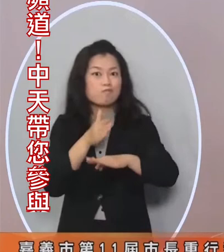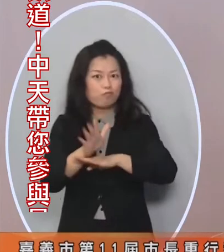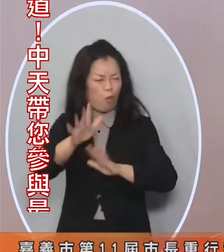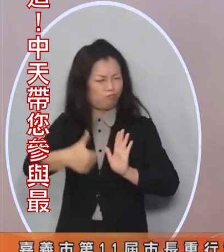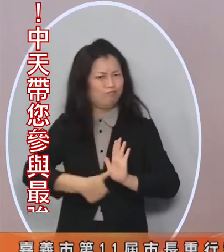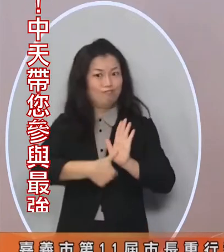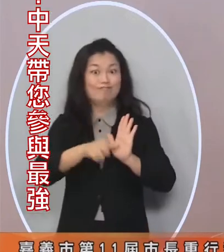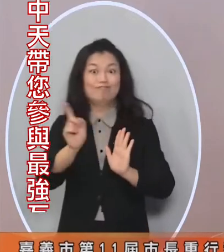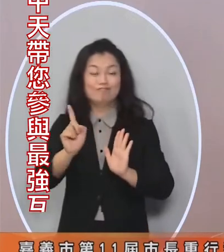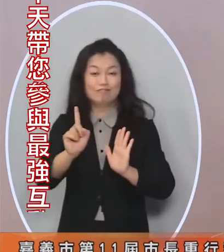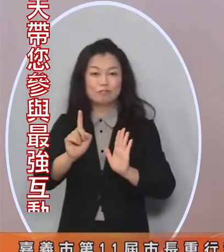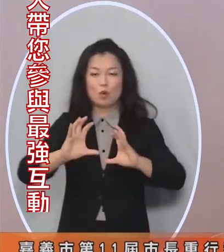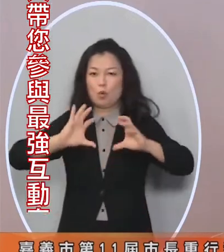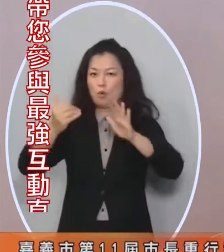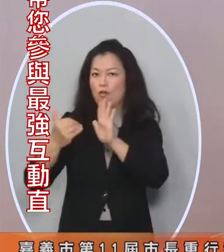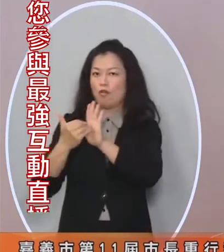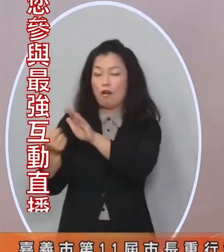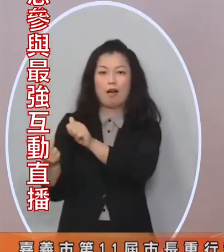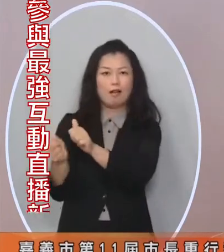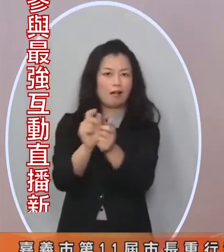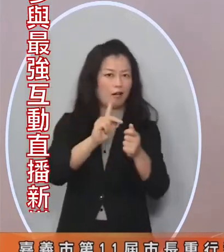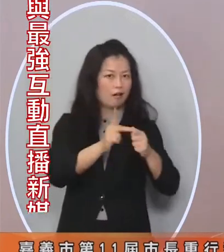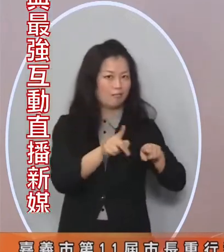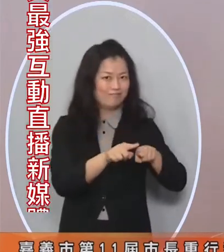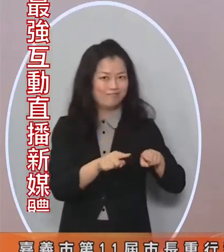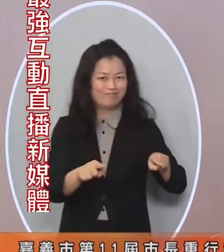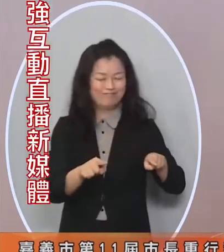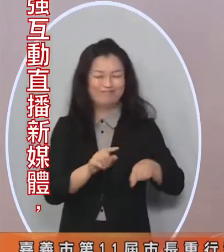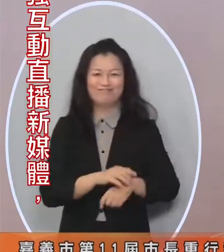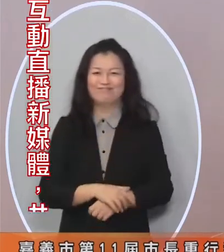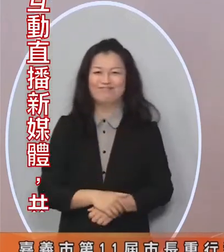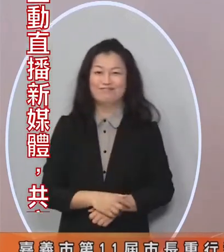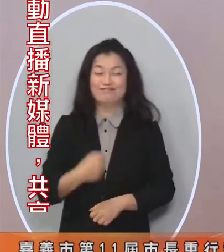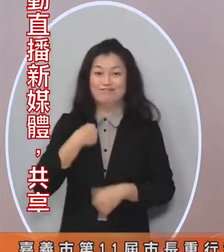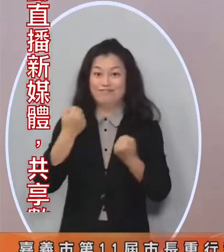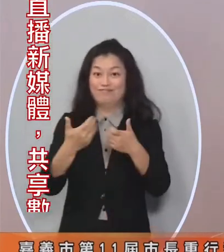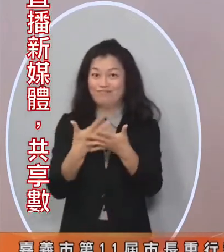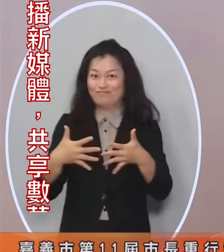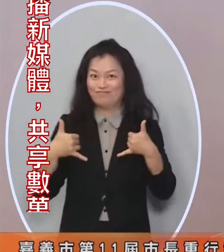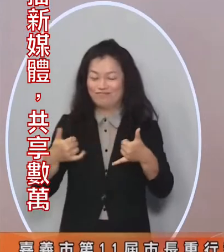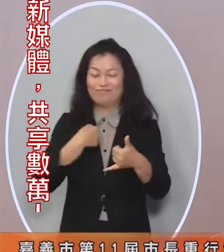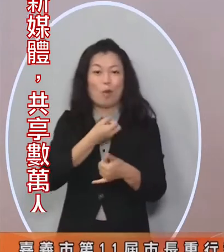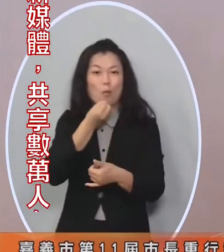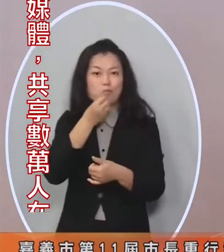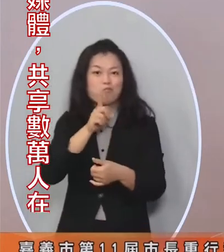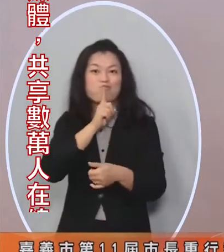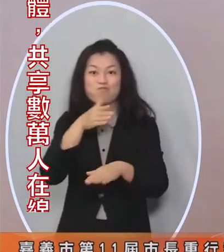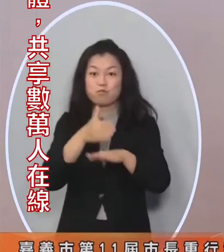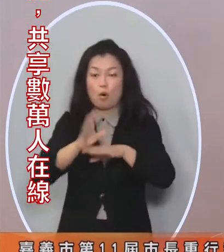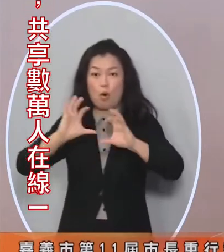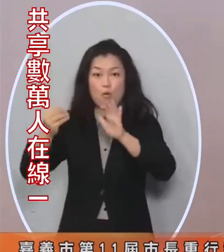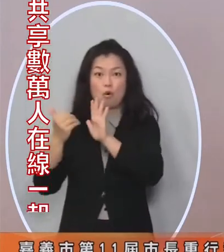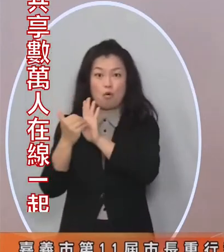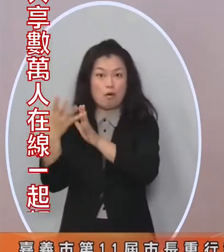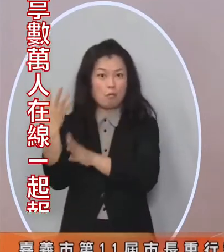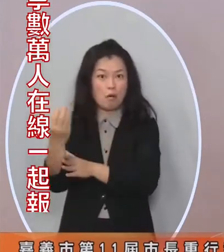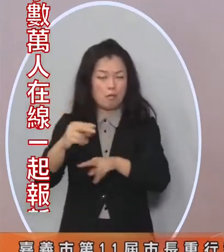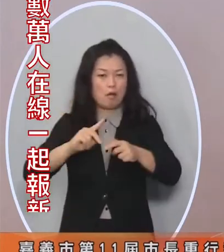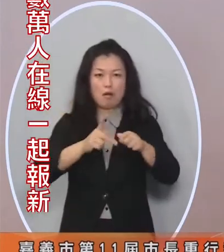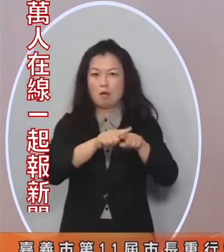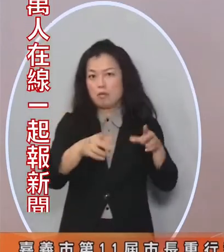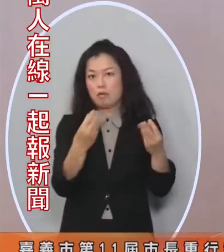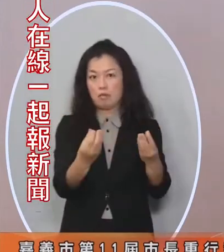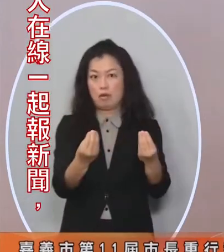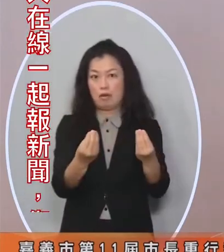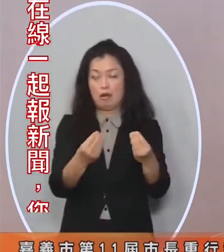非常有名，国防靠和平啊。我曾经就在这个网络上讲过，没有国防就没有和平，没有和